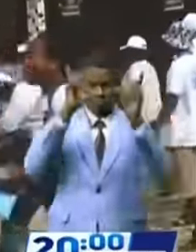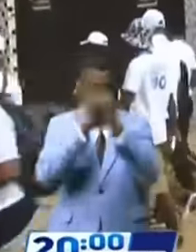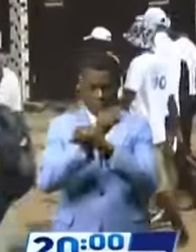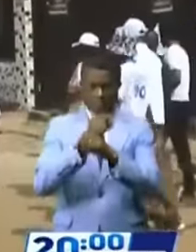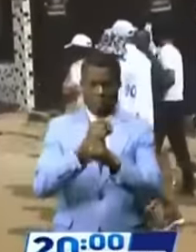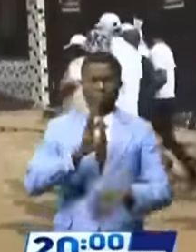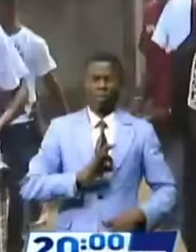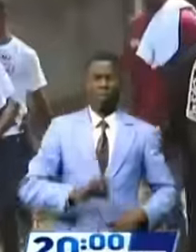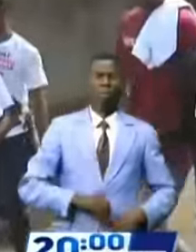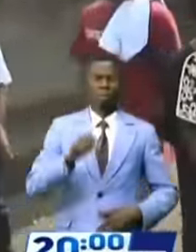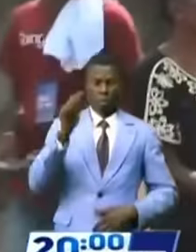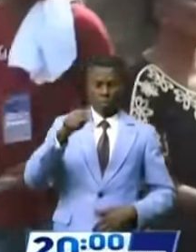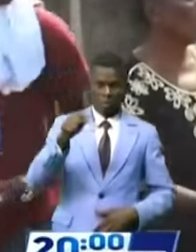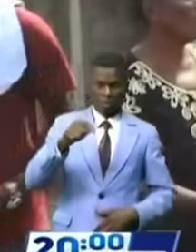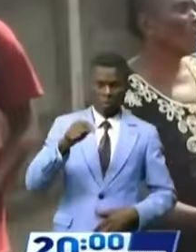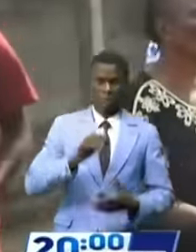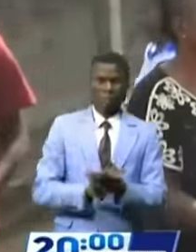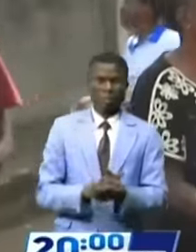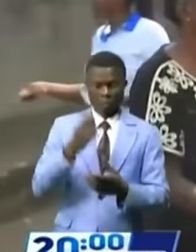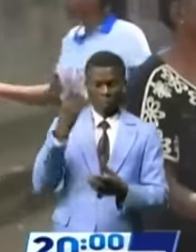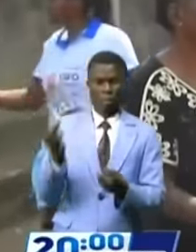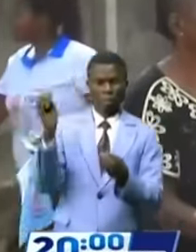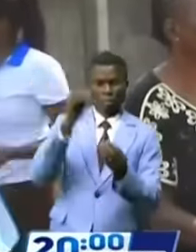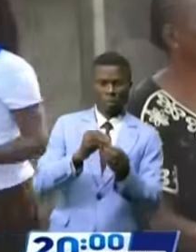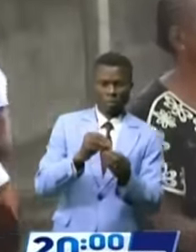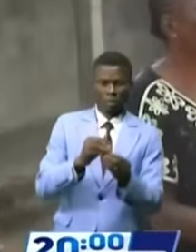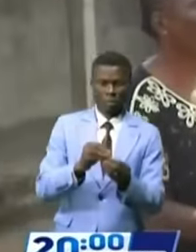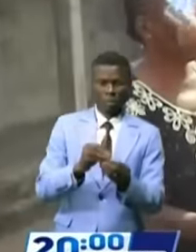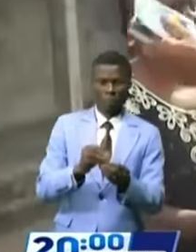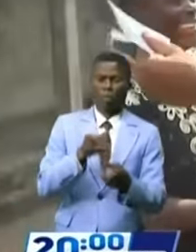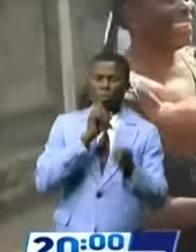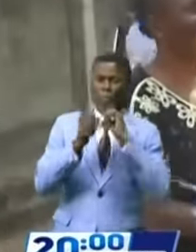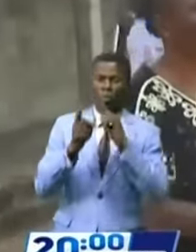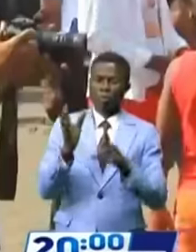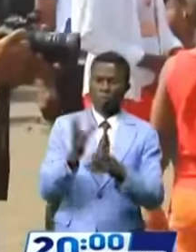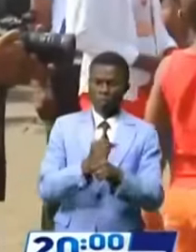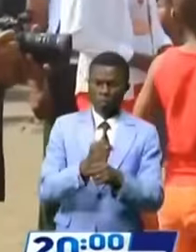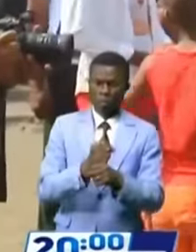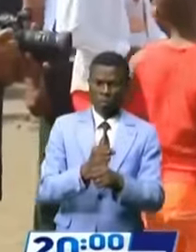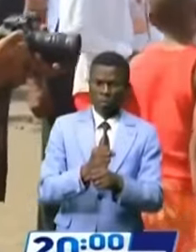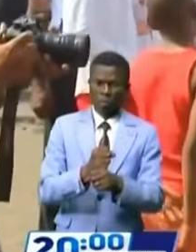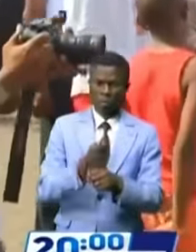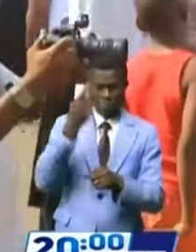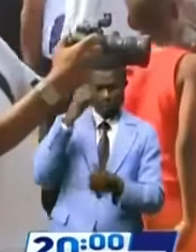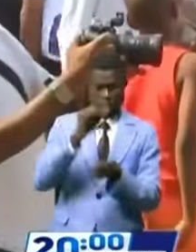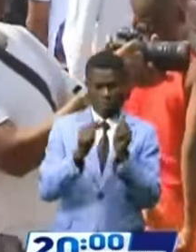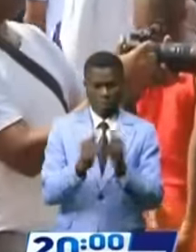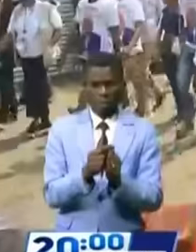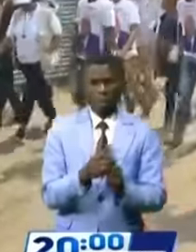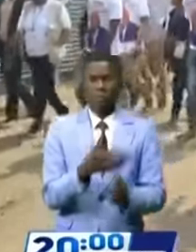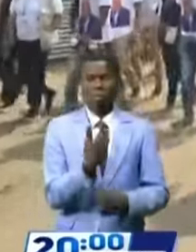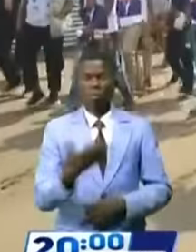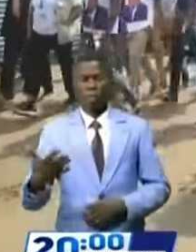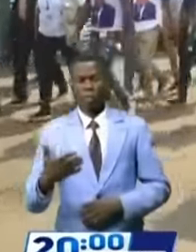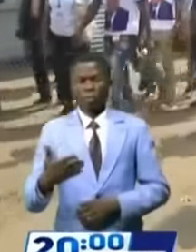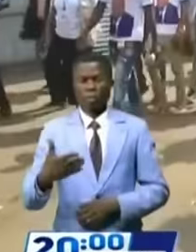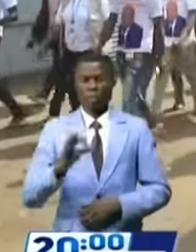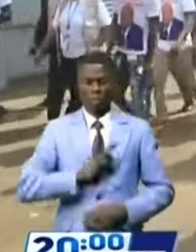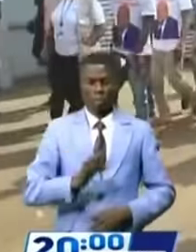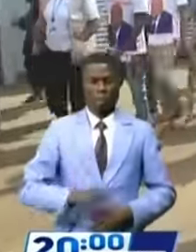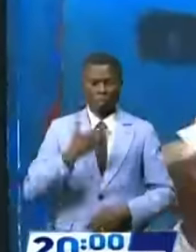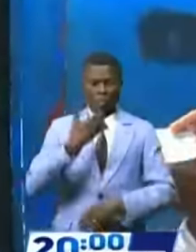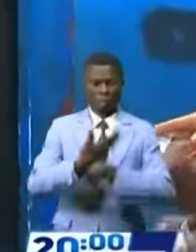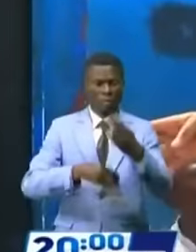de Félix-Antoine Tshisekedi Tshilombo. À cela s'ajoute un bref échange de vive voix sur les acquis du candidat président